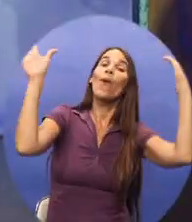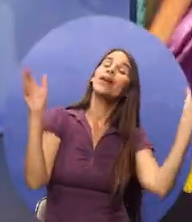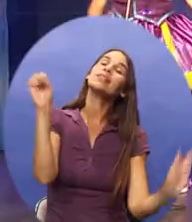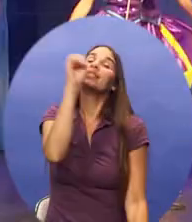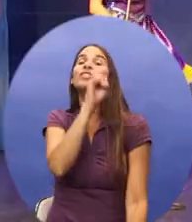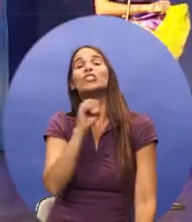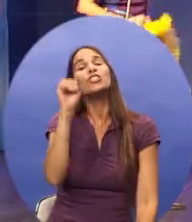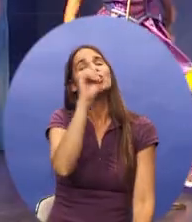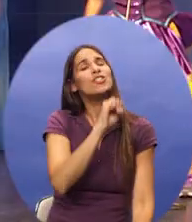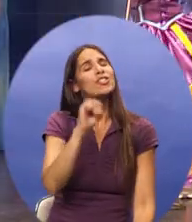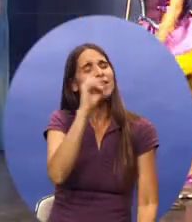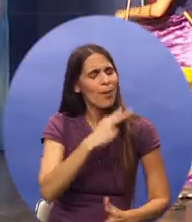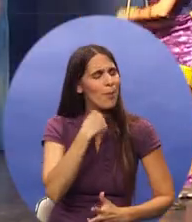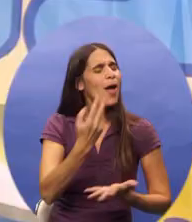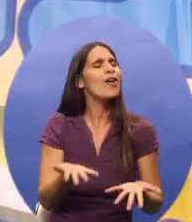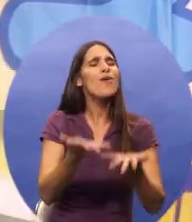בהיר.